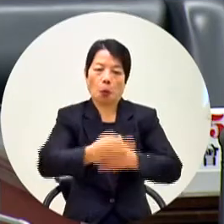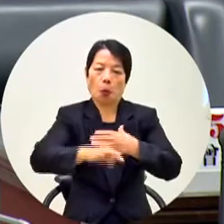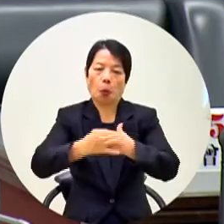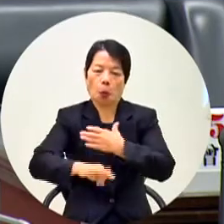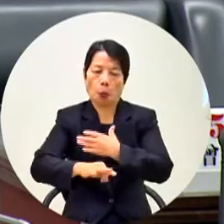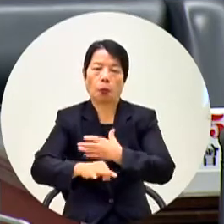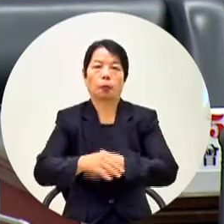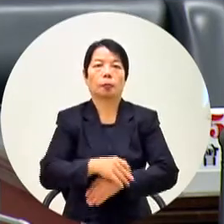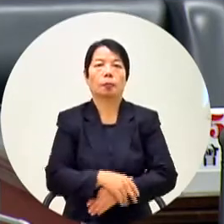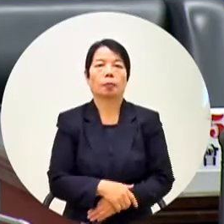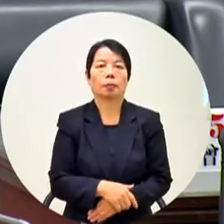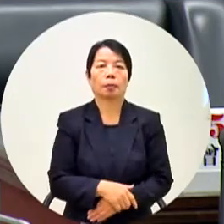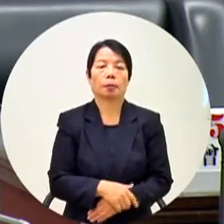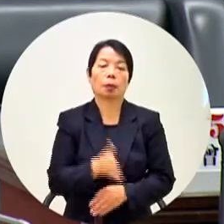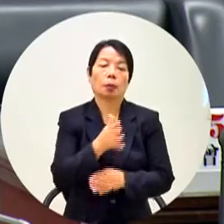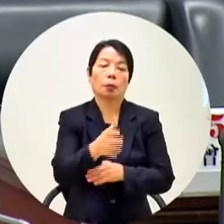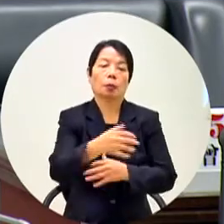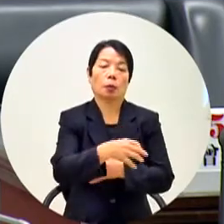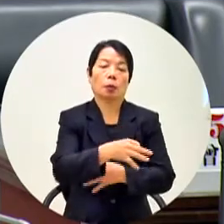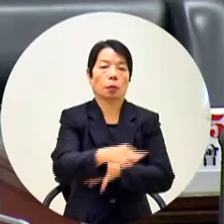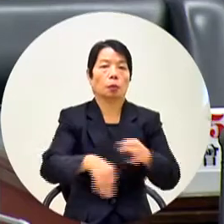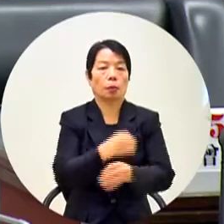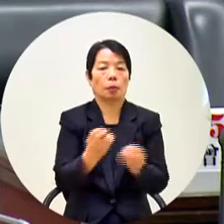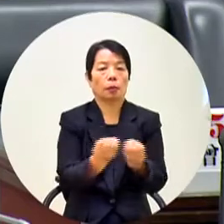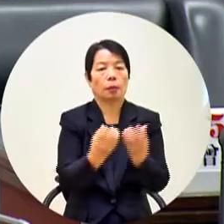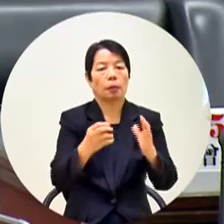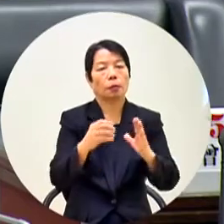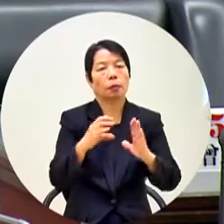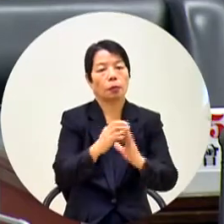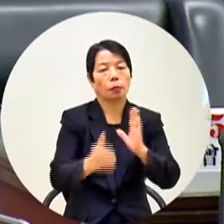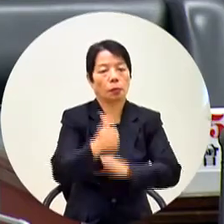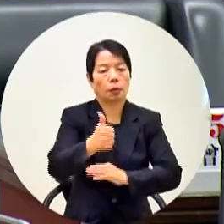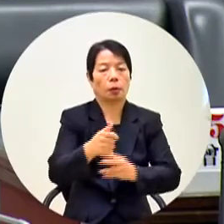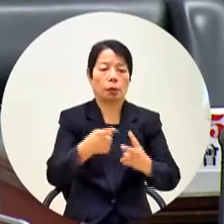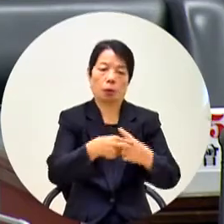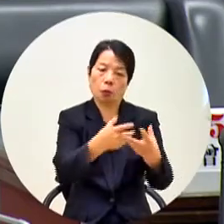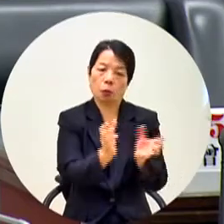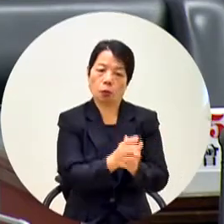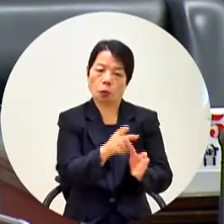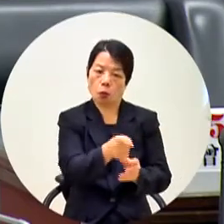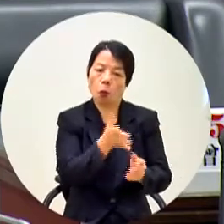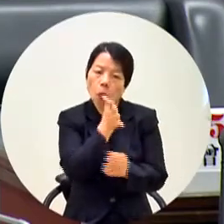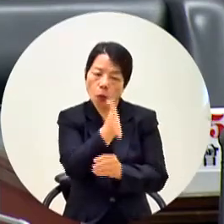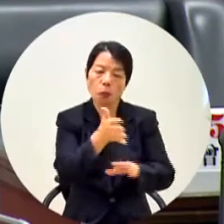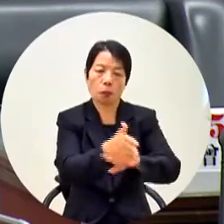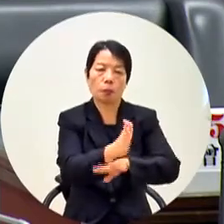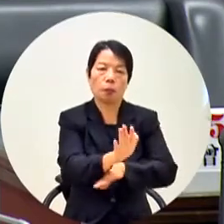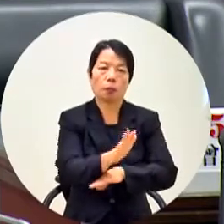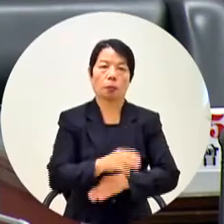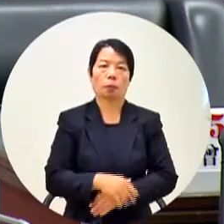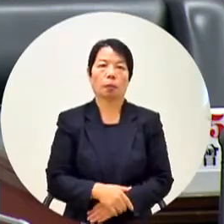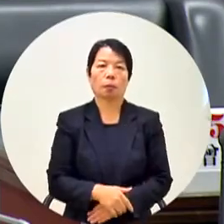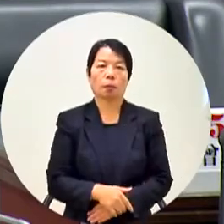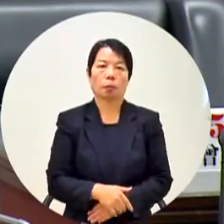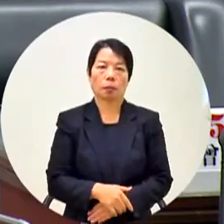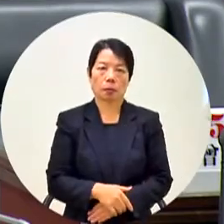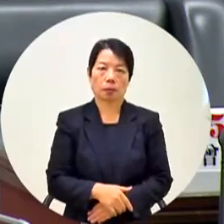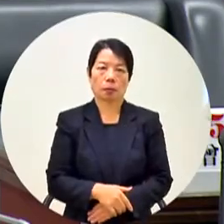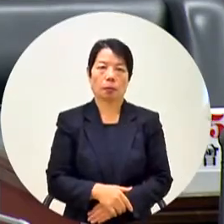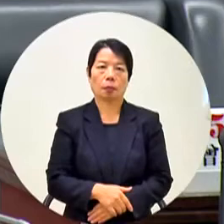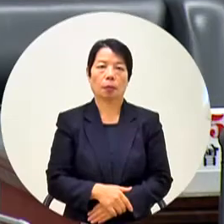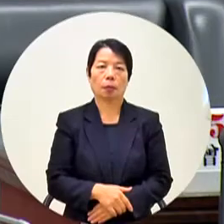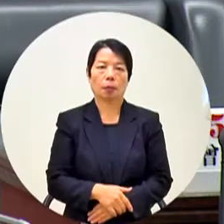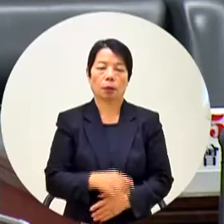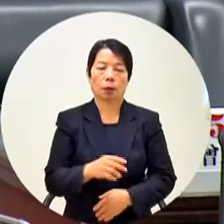咱政法局长，上次小组的时候，我有甲你请教，啊，咱的特